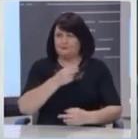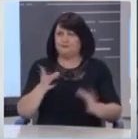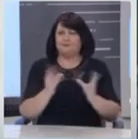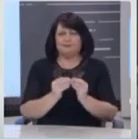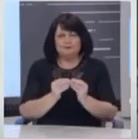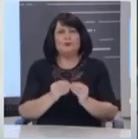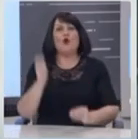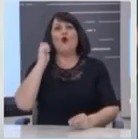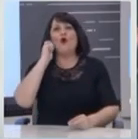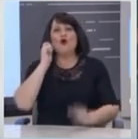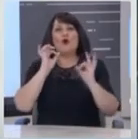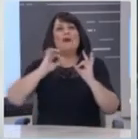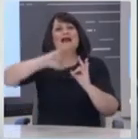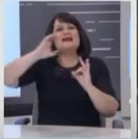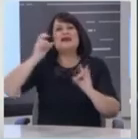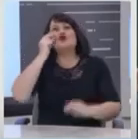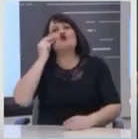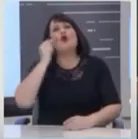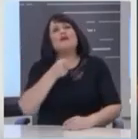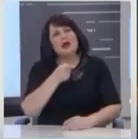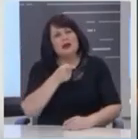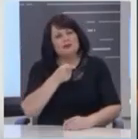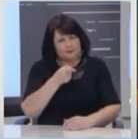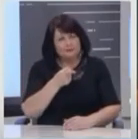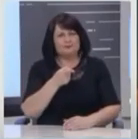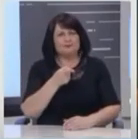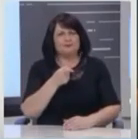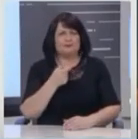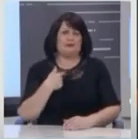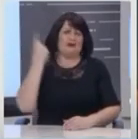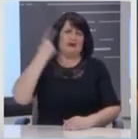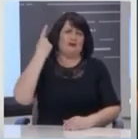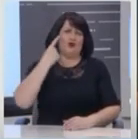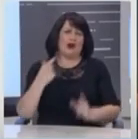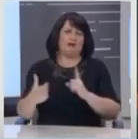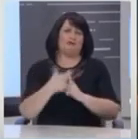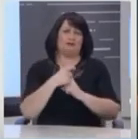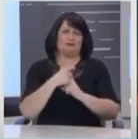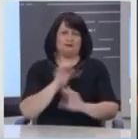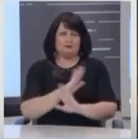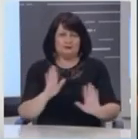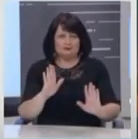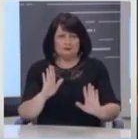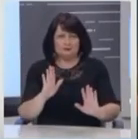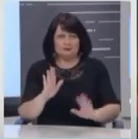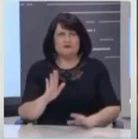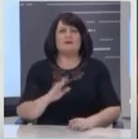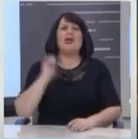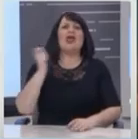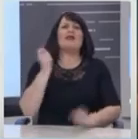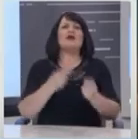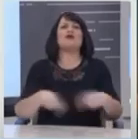της ονομασίας των Σκοπίων, για το οποίο τιμωρηθήκαμε με αποκλεισμό από τον κύριο Υπουργό από το Εθνικό